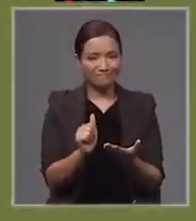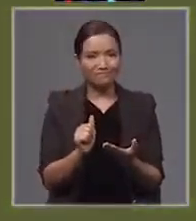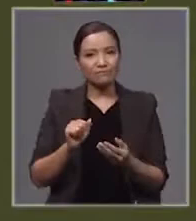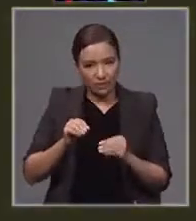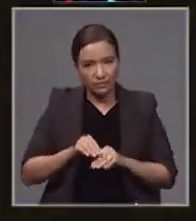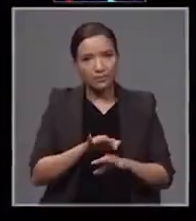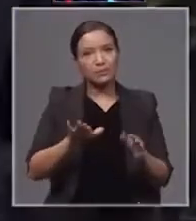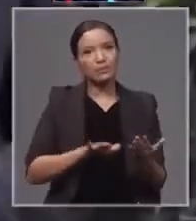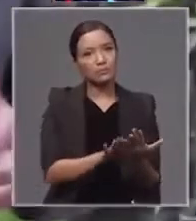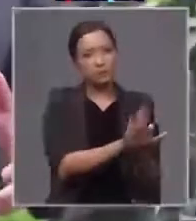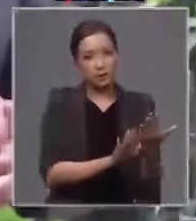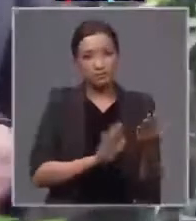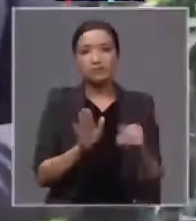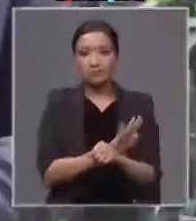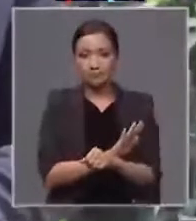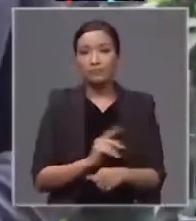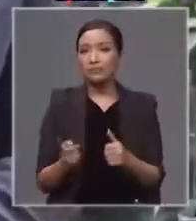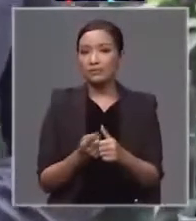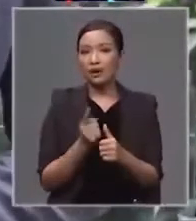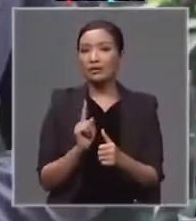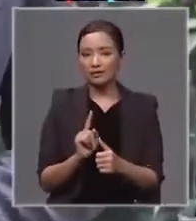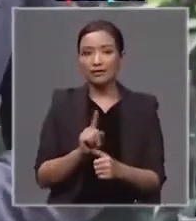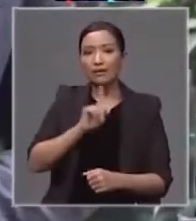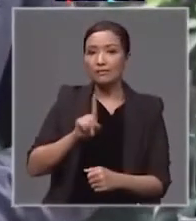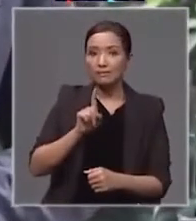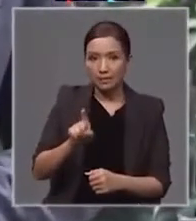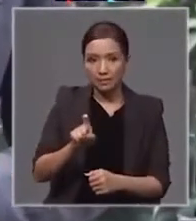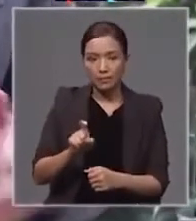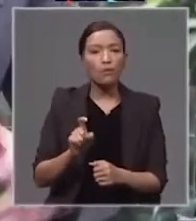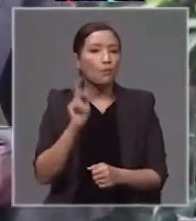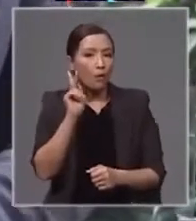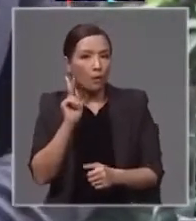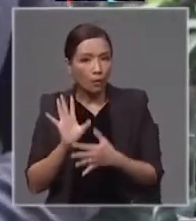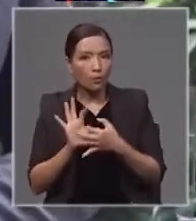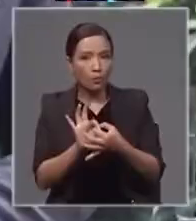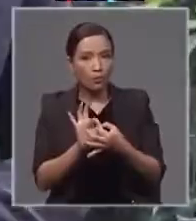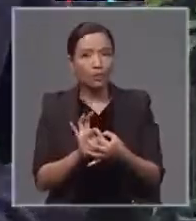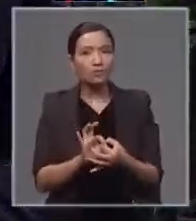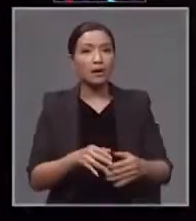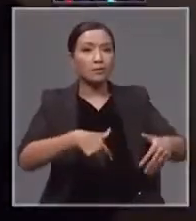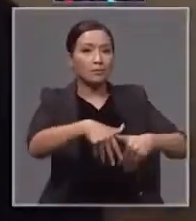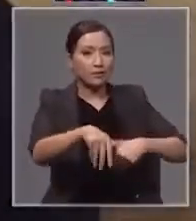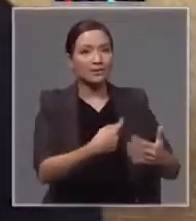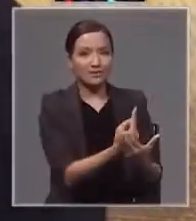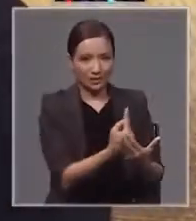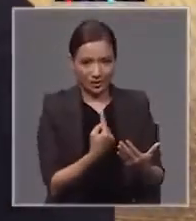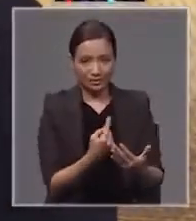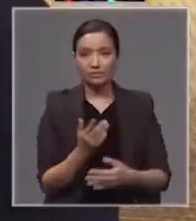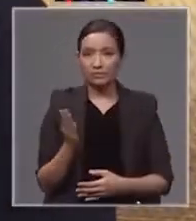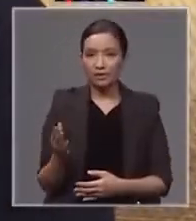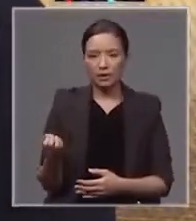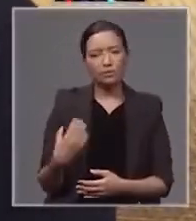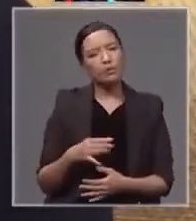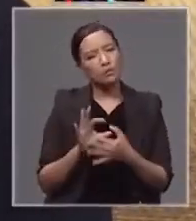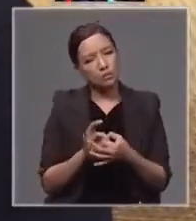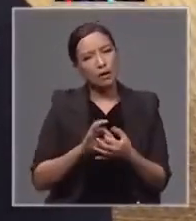ง และในช่วงแรกนะครับไปฟังคำถามและข้อห่วงใยจากตัวแทนภาคประชาชนกันครับ ห่วงเรื่องของการแ